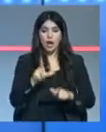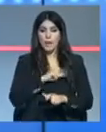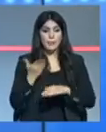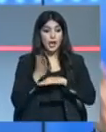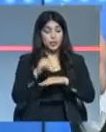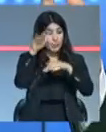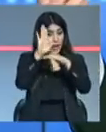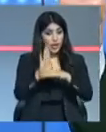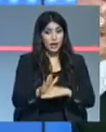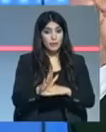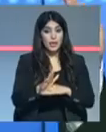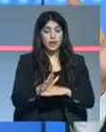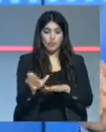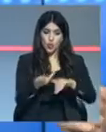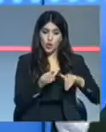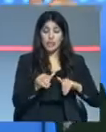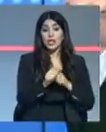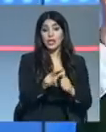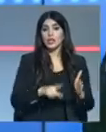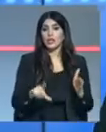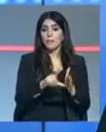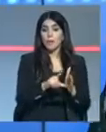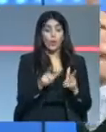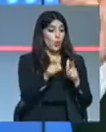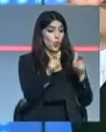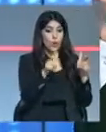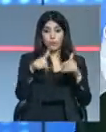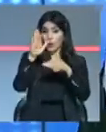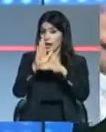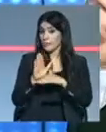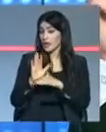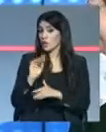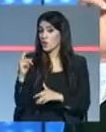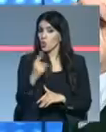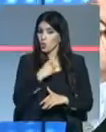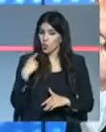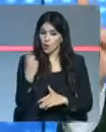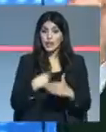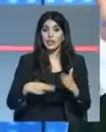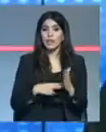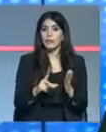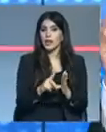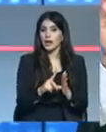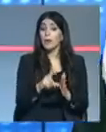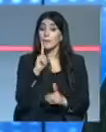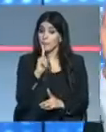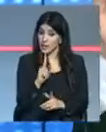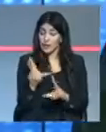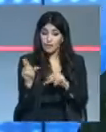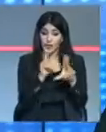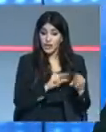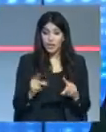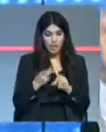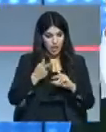ما اثبت الامن انحيازه نحو القانون ونحو المؤسسات وانحيازه نحو تحسن تطبيق القانون مع التاكيد على ضروره